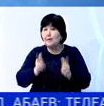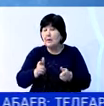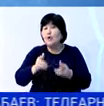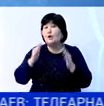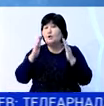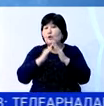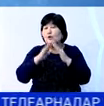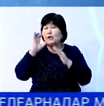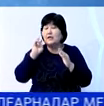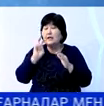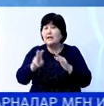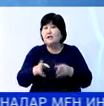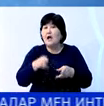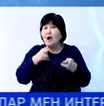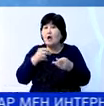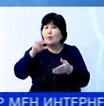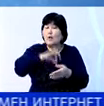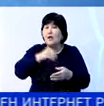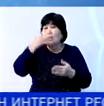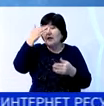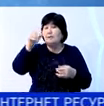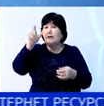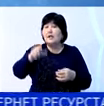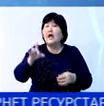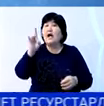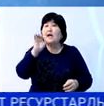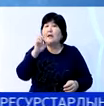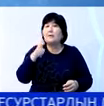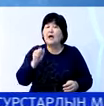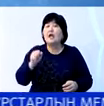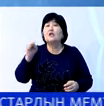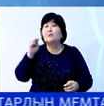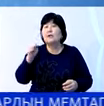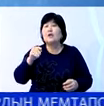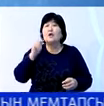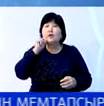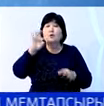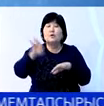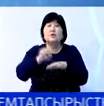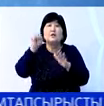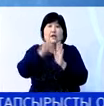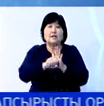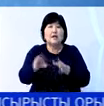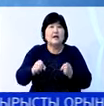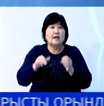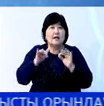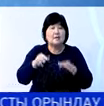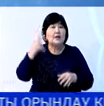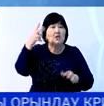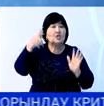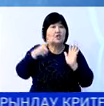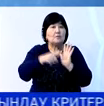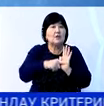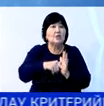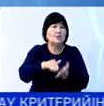үйжайға заңсыз кіріп қару қолданып танымал кәсіпкер Рәбибі Нұржанованың жұбайын қасақана қазаға ұшырату дерегі бойынша қылмыстық іс 27